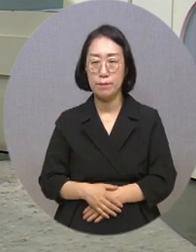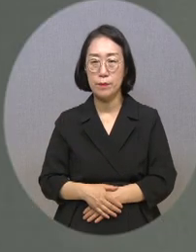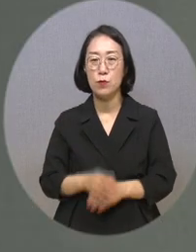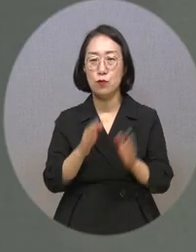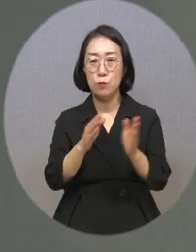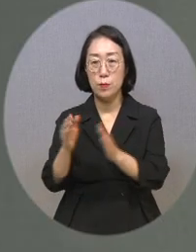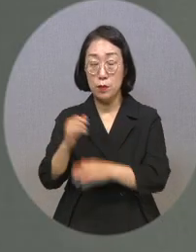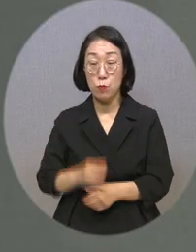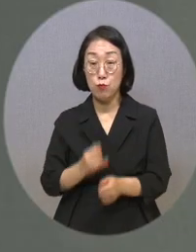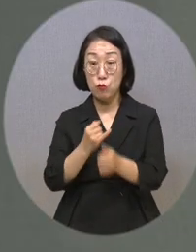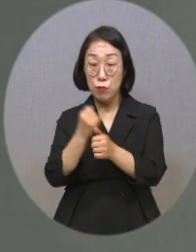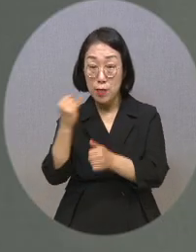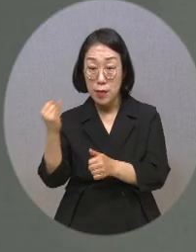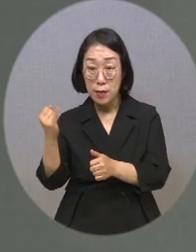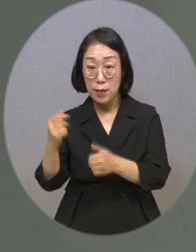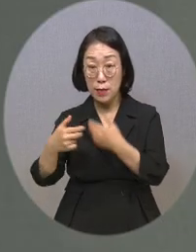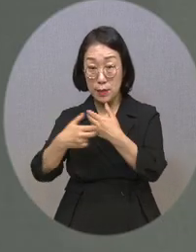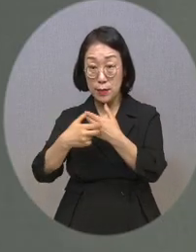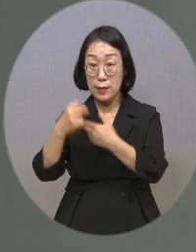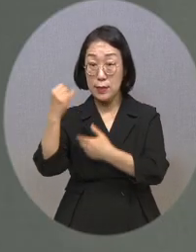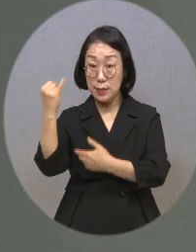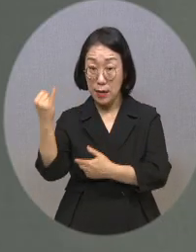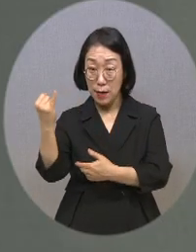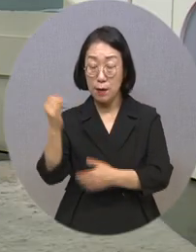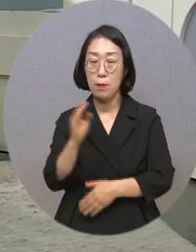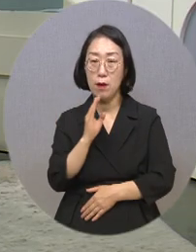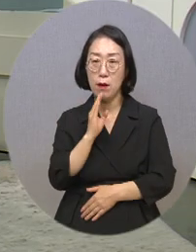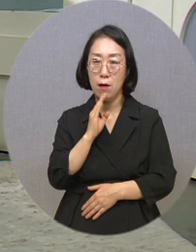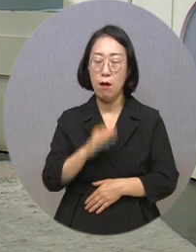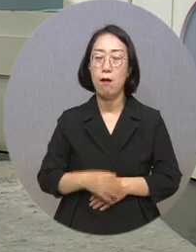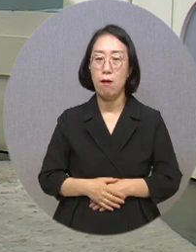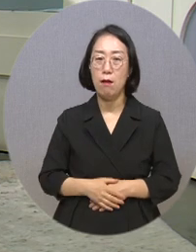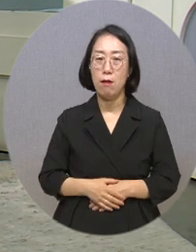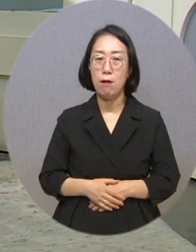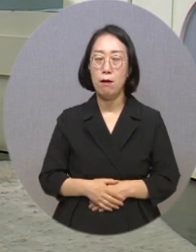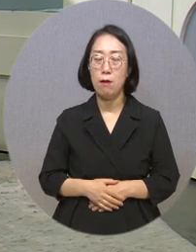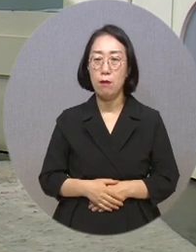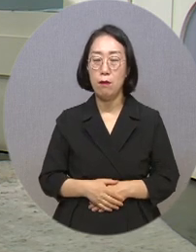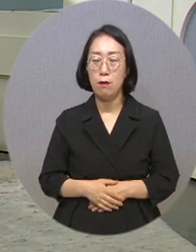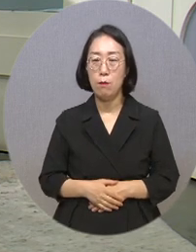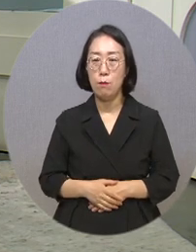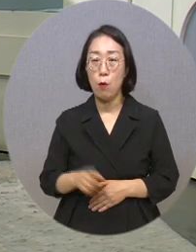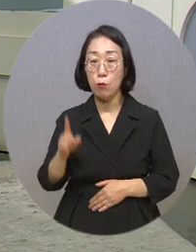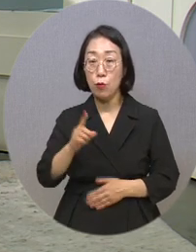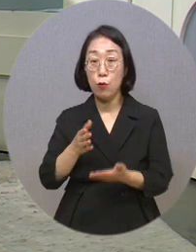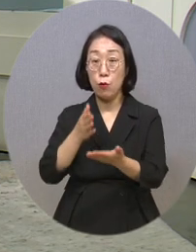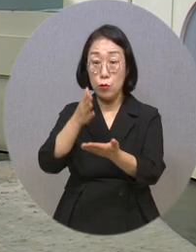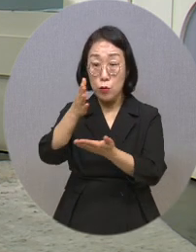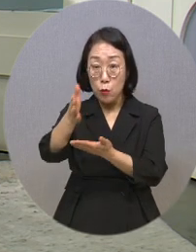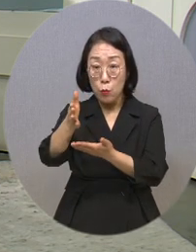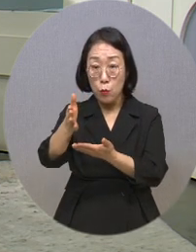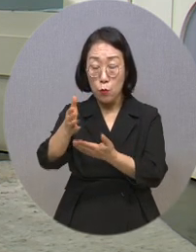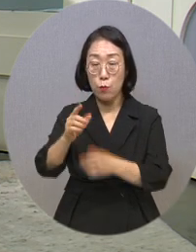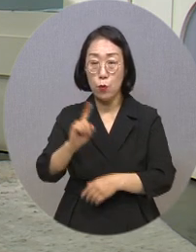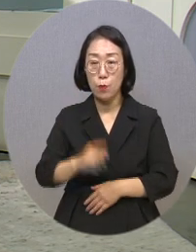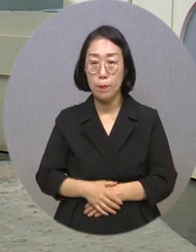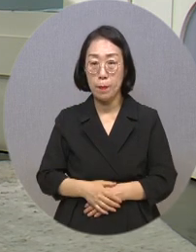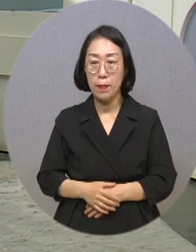아, 부인께서 의사? 네, 예. 아, 그러세요? 네, 예. 아, 뭐를 전공?